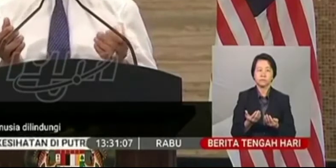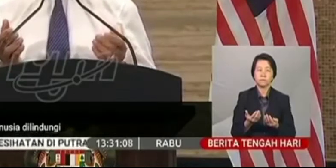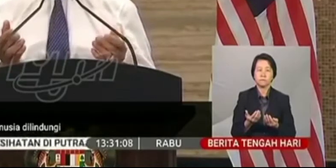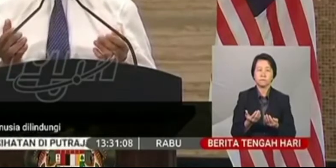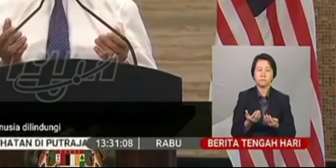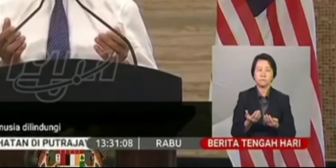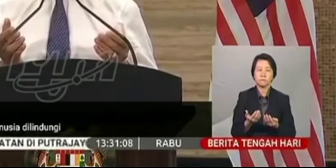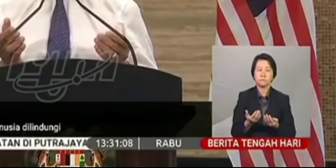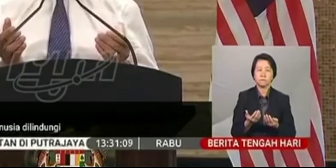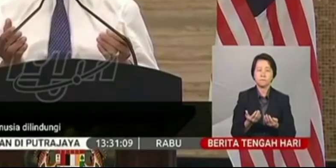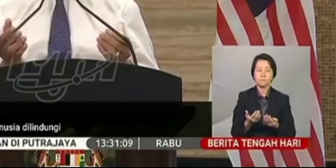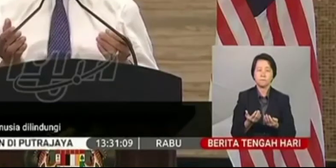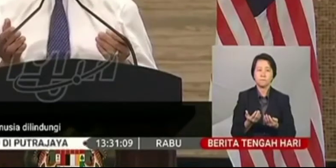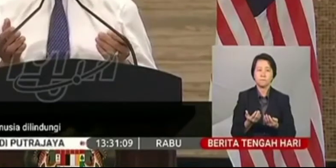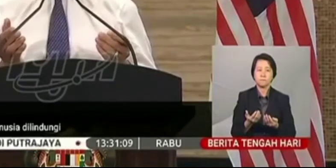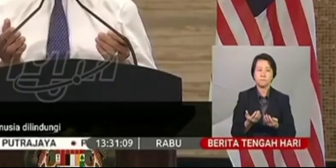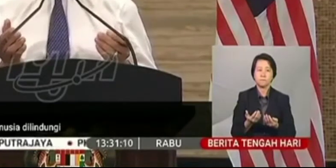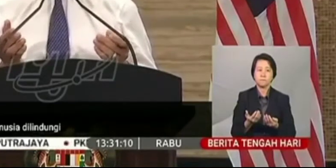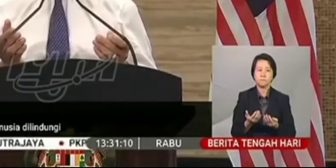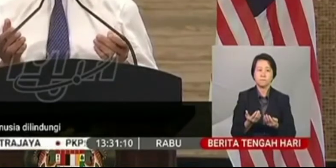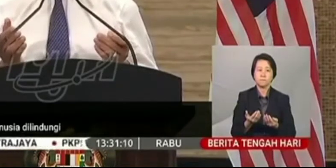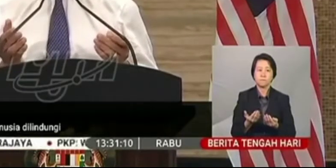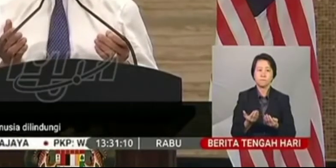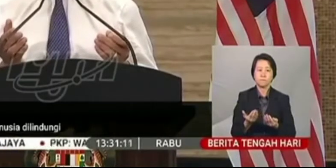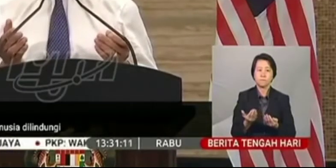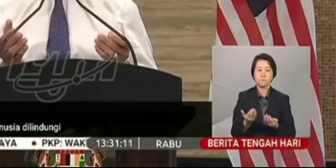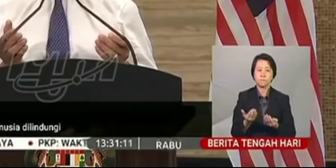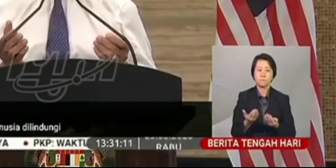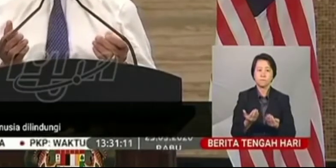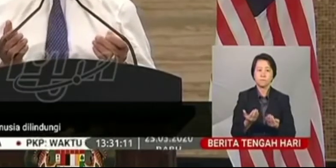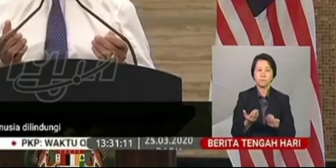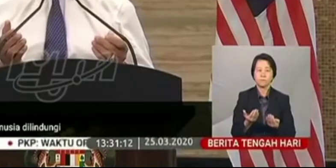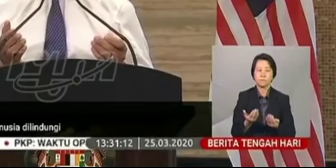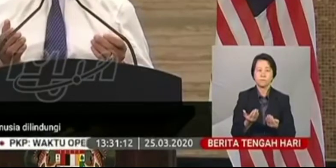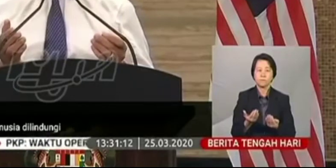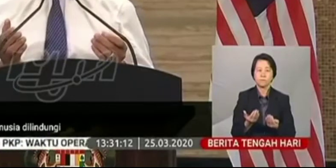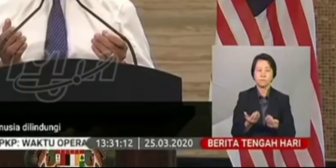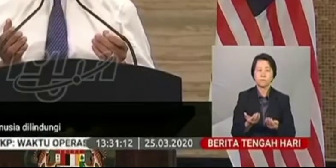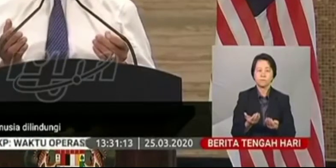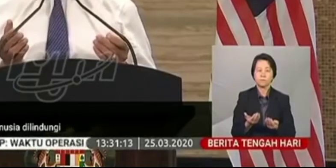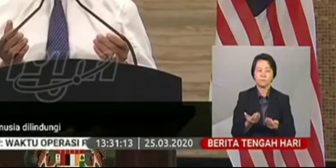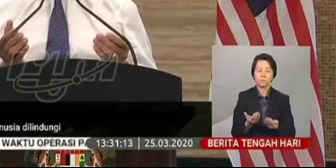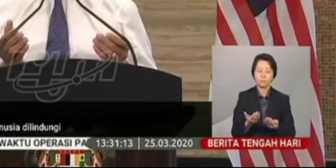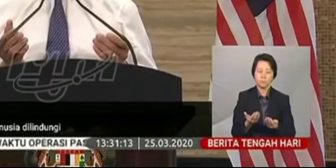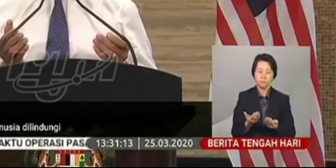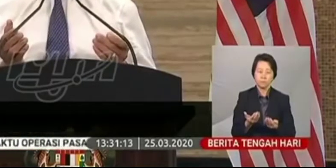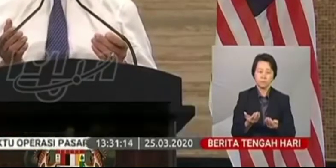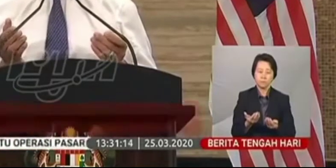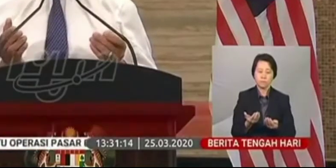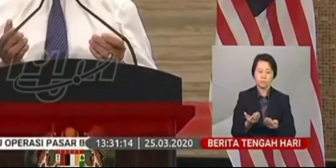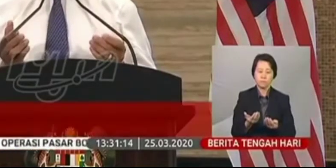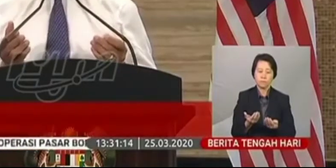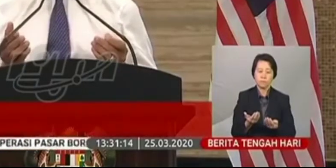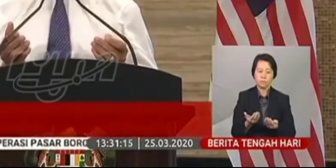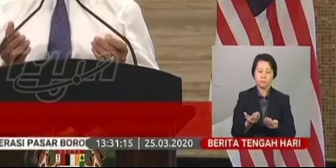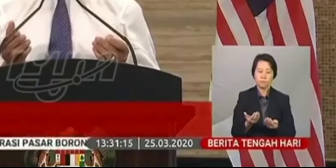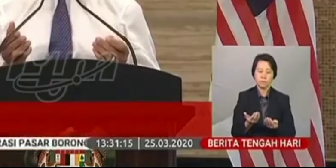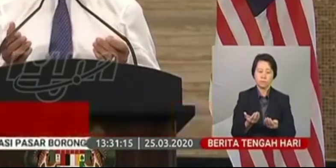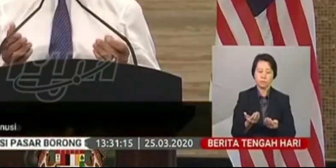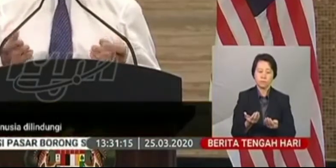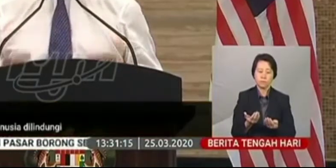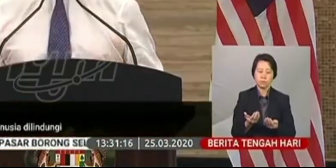ويكافي مزيده. يا ربنا لك الحمد ولك الشكر كما ينبغي لجلال وجهك